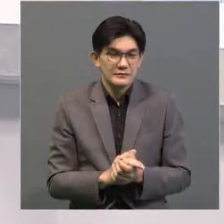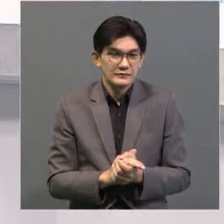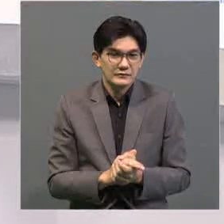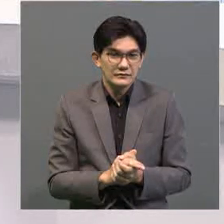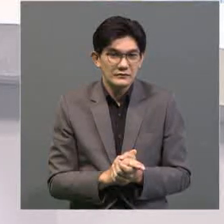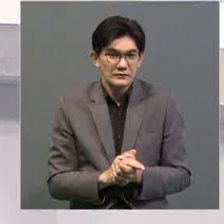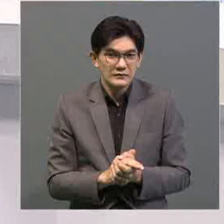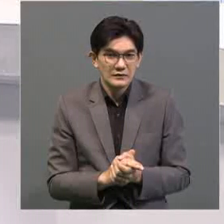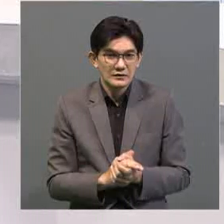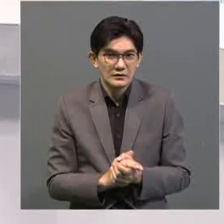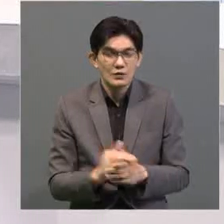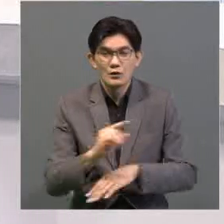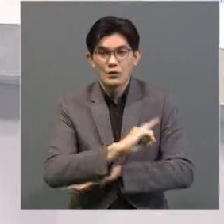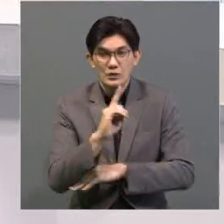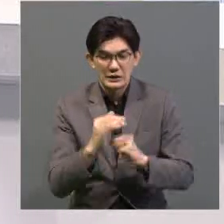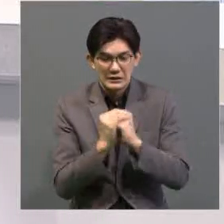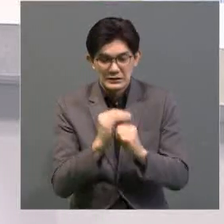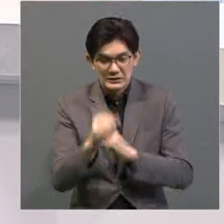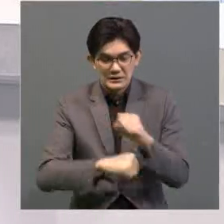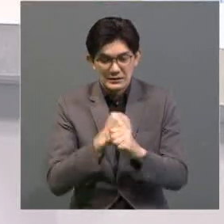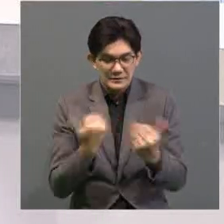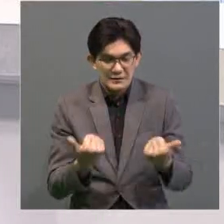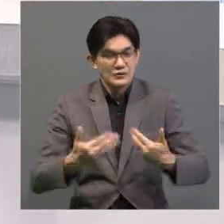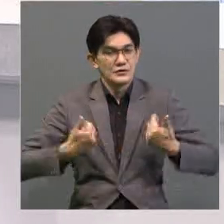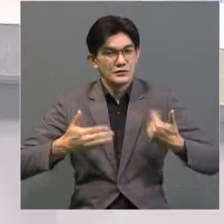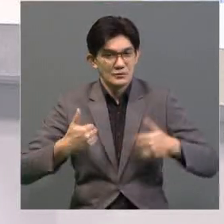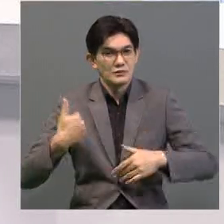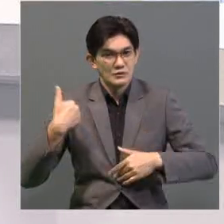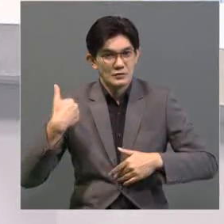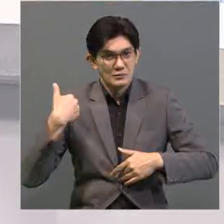ว่าบรรยากาศเทศกาลตรุษจีนปีนี้คึกคักในหลายพื้นที่เดี๋ยวพาลงใต้